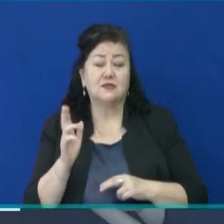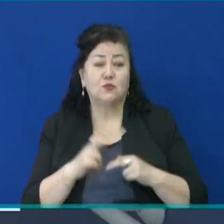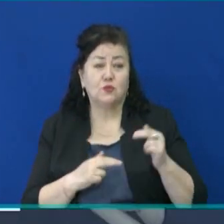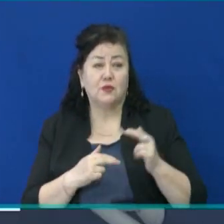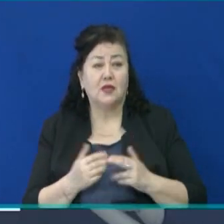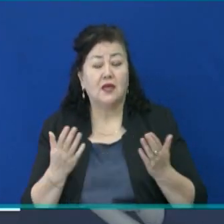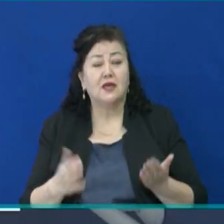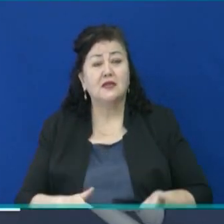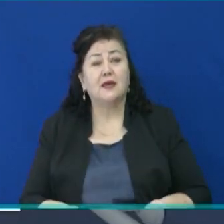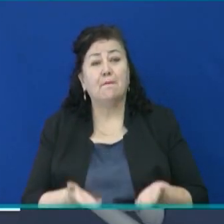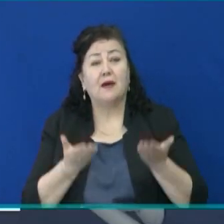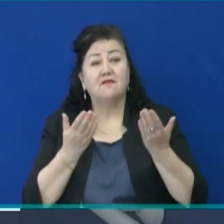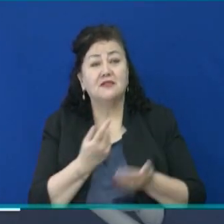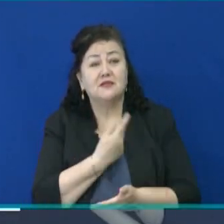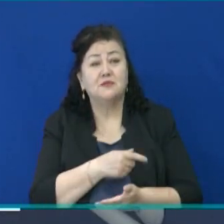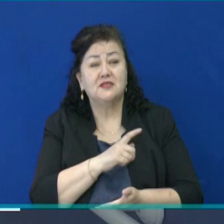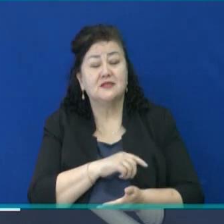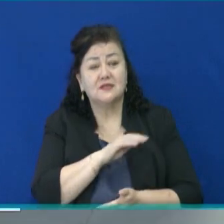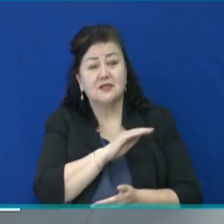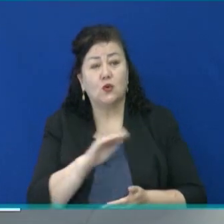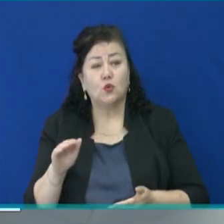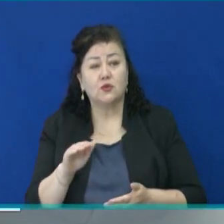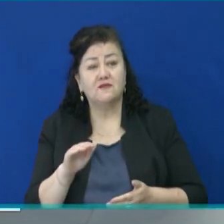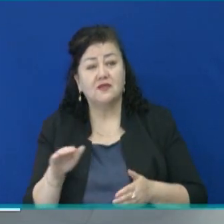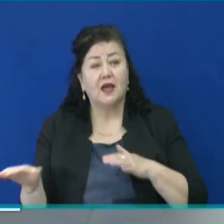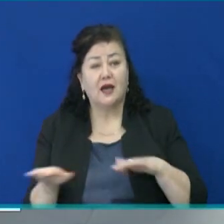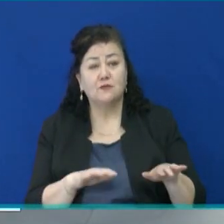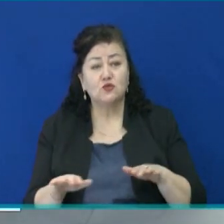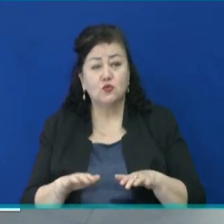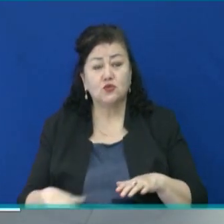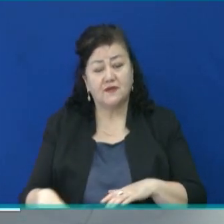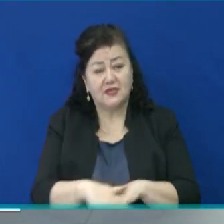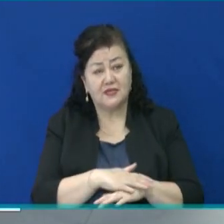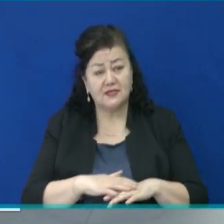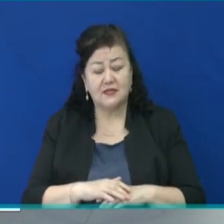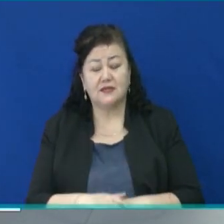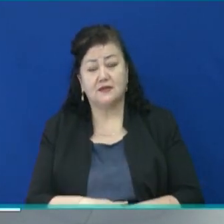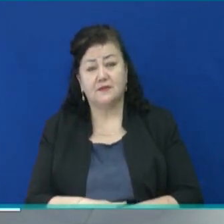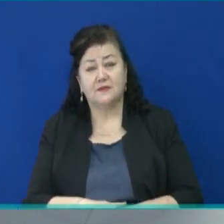деңгейін көтеретін маңызды қадамдар. Нұргүл Садықова, Ботагөз Дандыбаева, Әділжан Бисенғазинов, Семей телеарнасы.